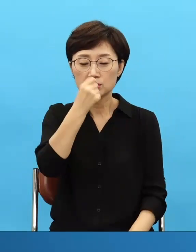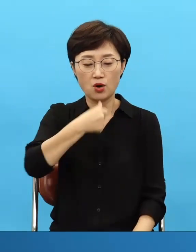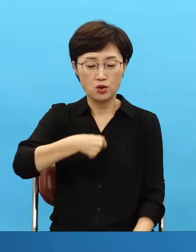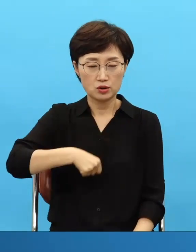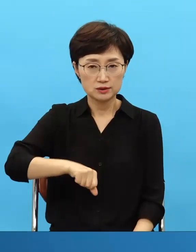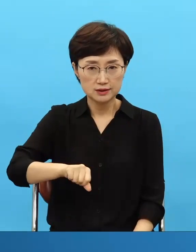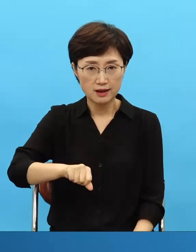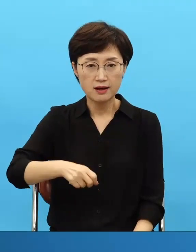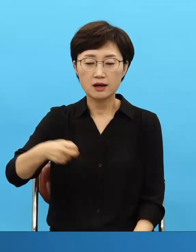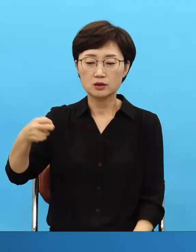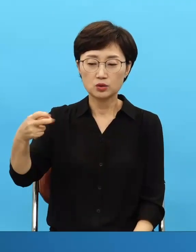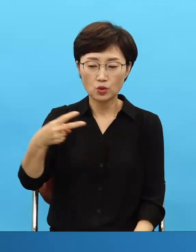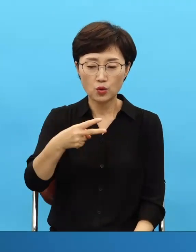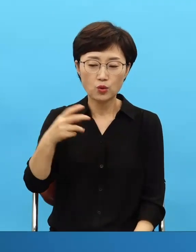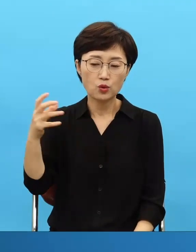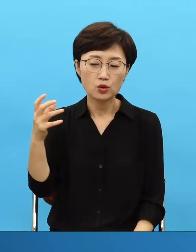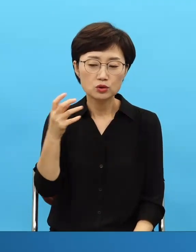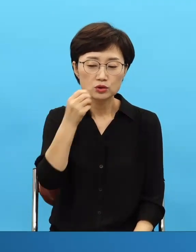찬미하고